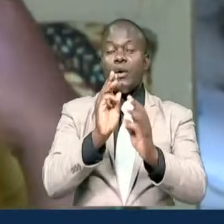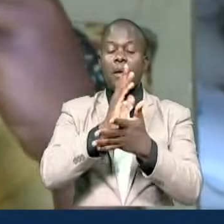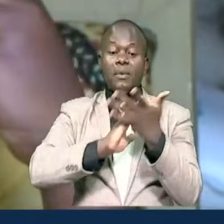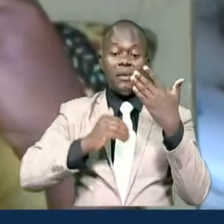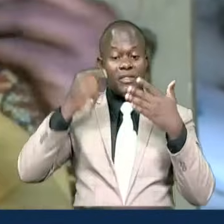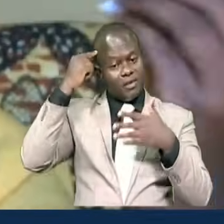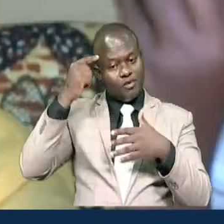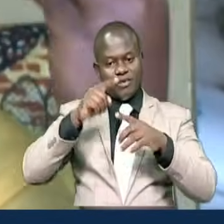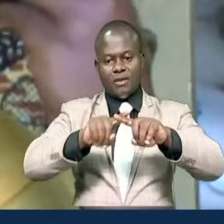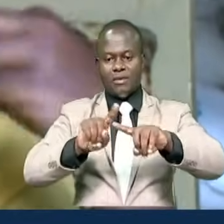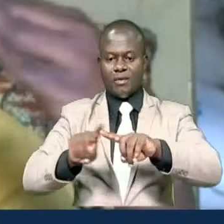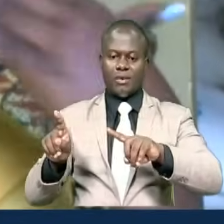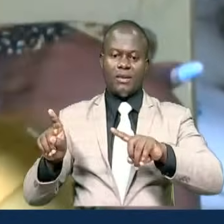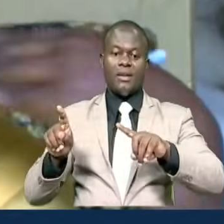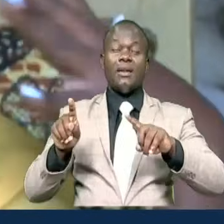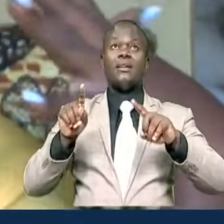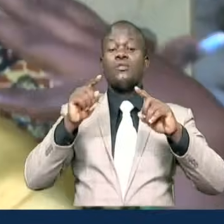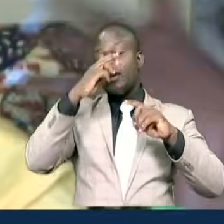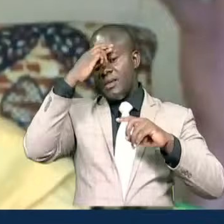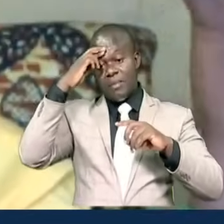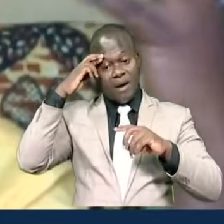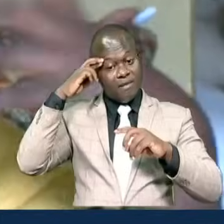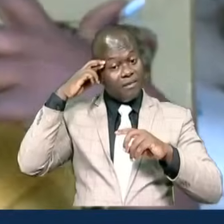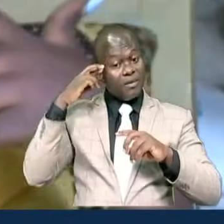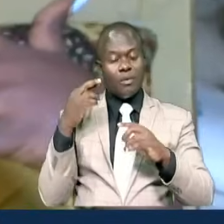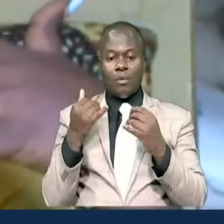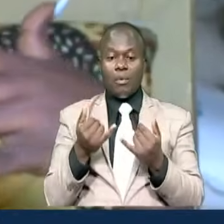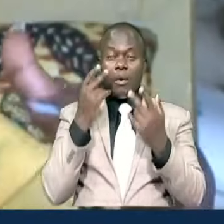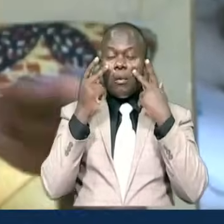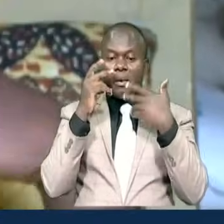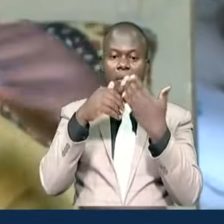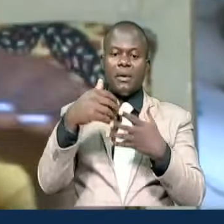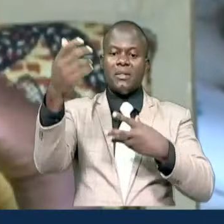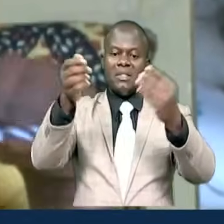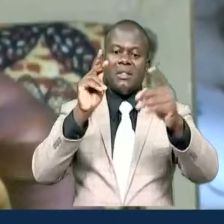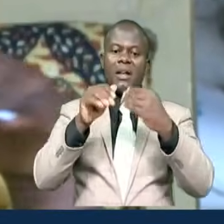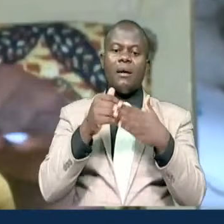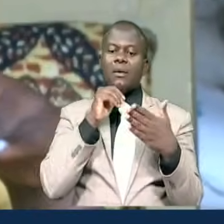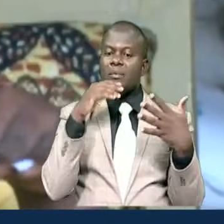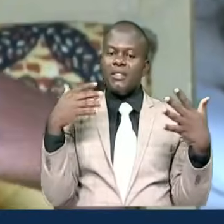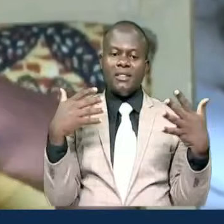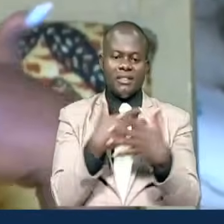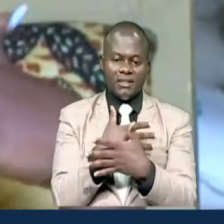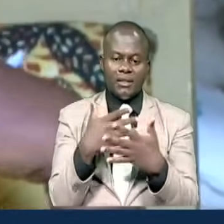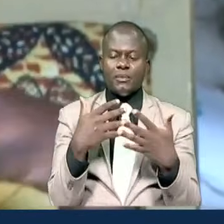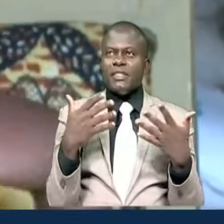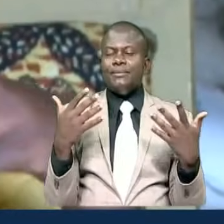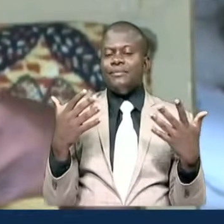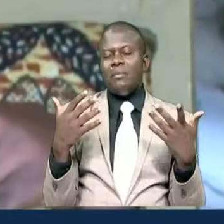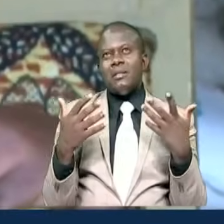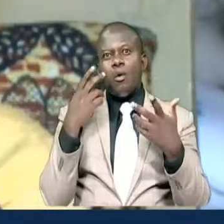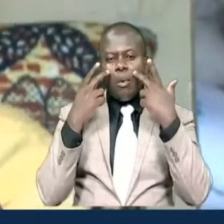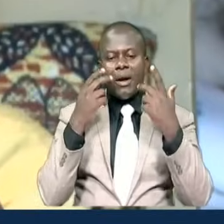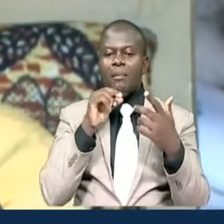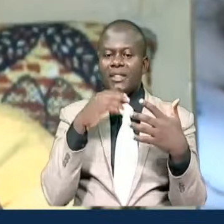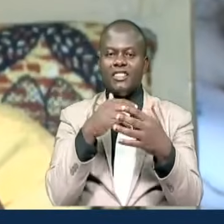imyumvire itandukanye ni ukuvuga rero impamvu barimo nko kuvidura stock barimo kubitwara ni abantu baba badatinya badatinya gufata